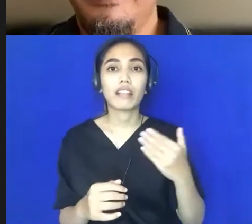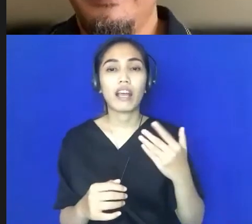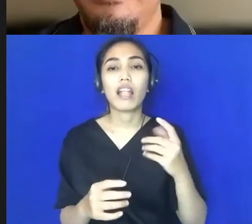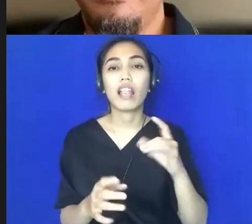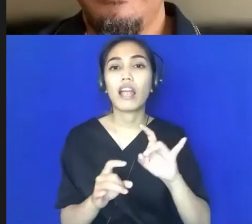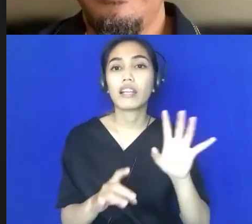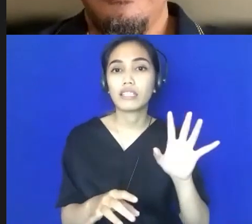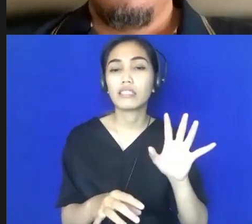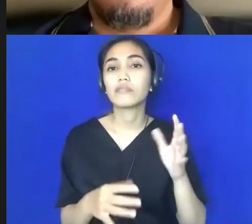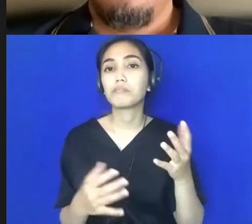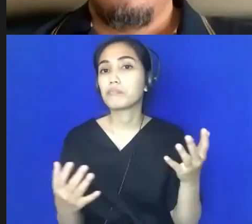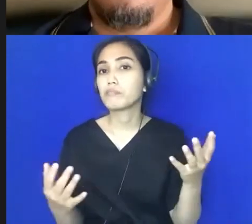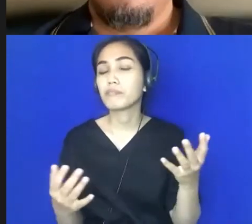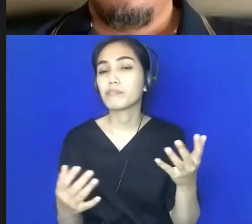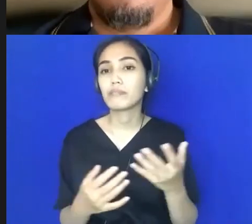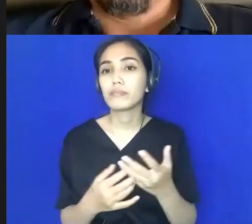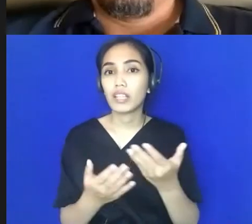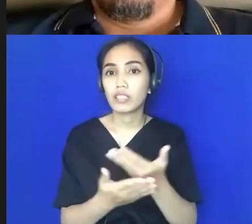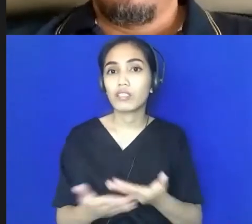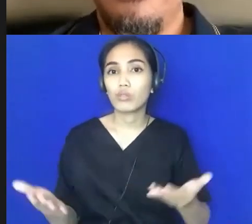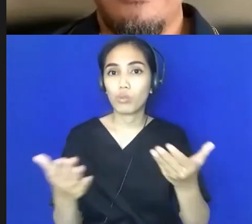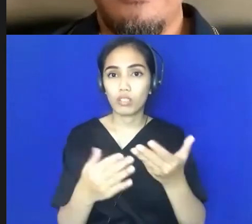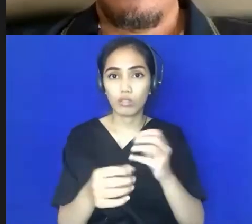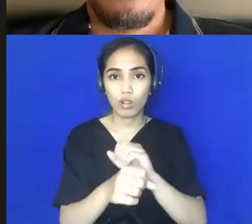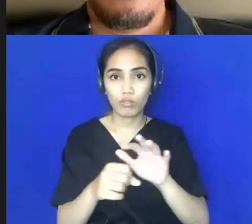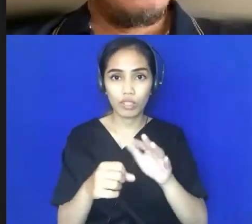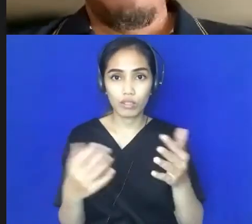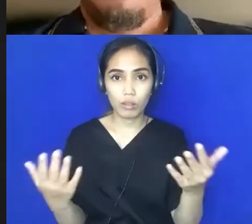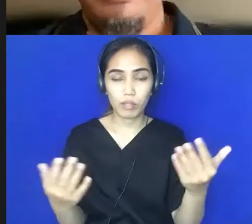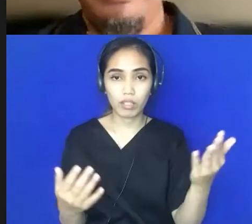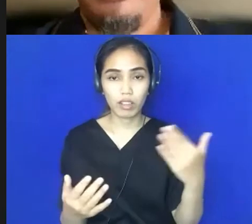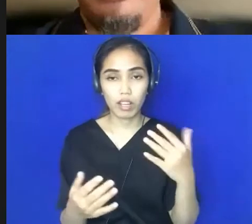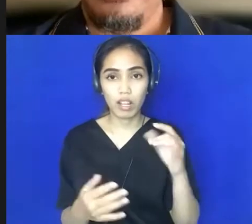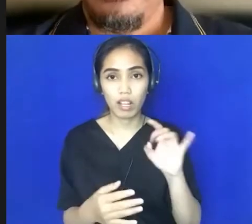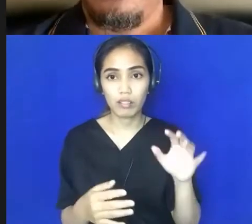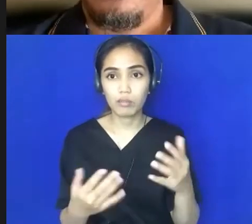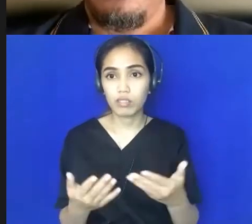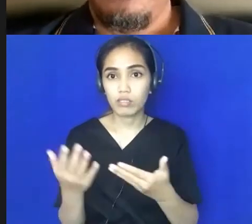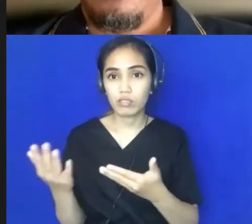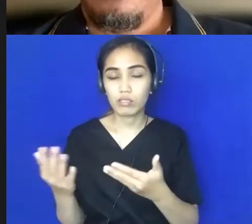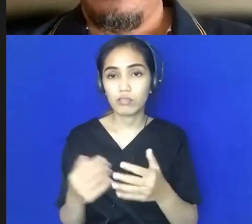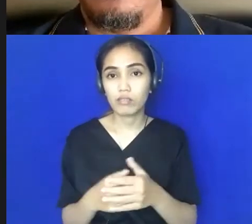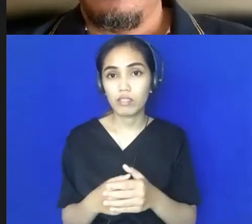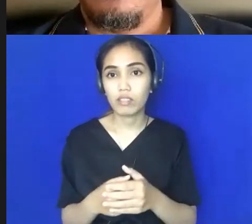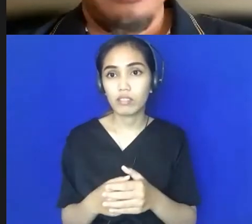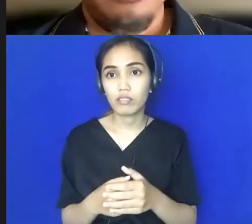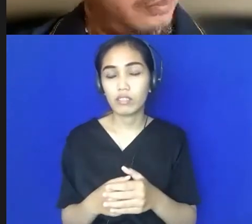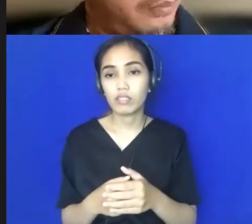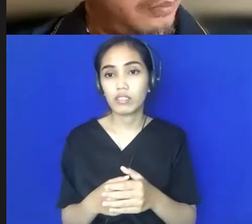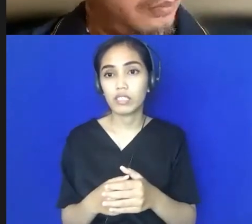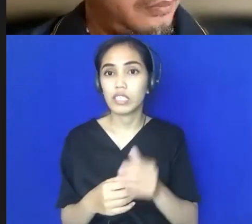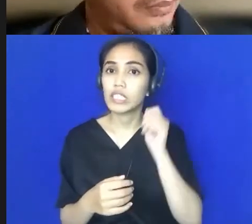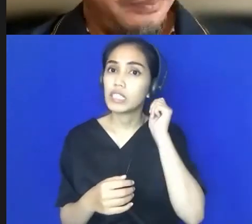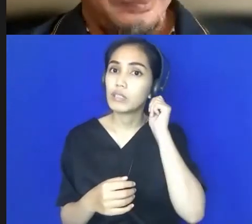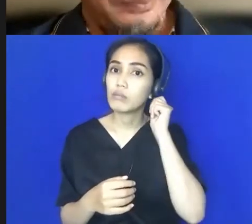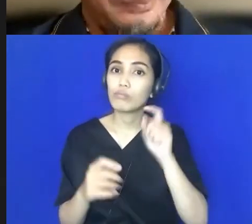untuk dalam situasi COVID juga, itu juga menjadi tantangan. Mungkin dari Ibu Pro dan Ibu Dani mau